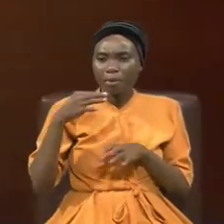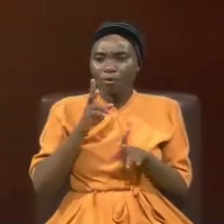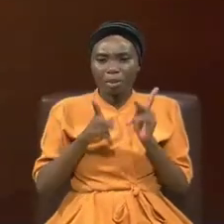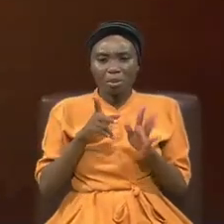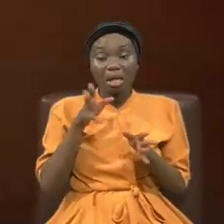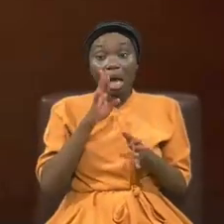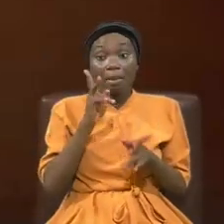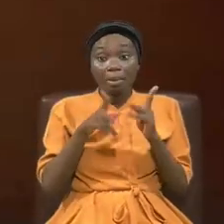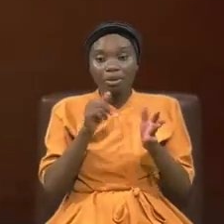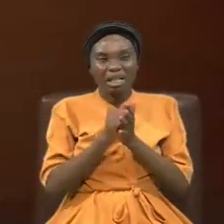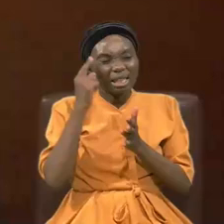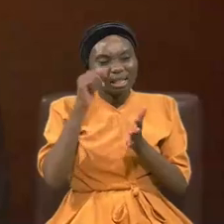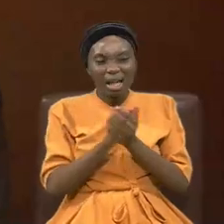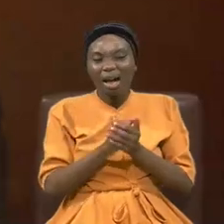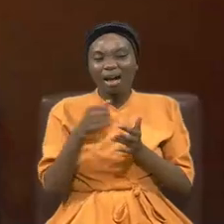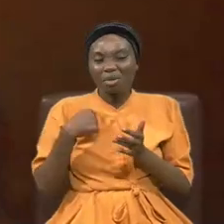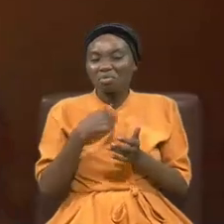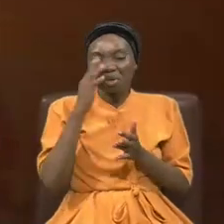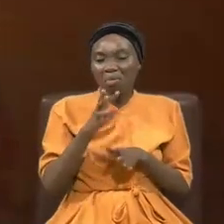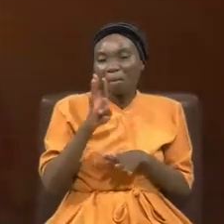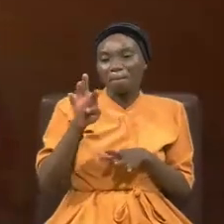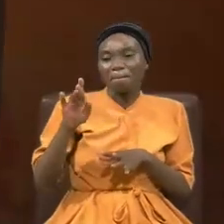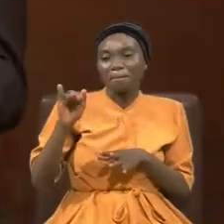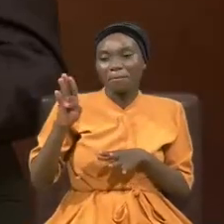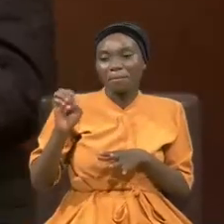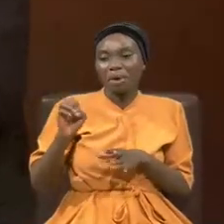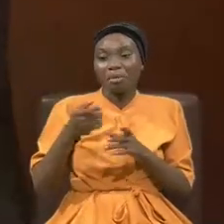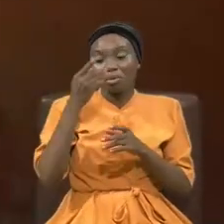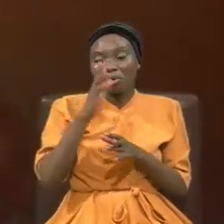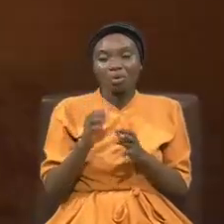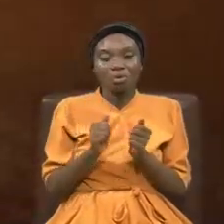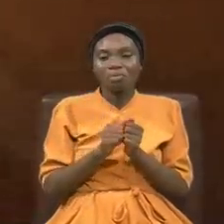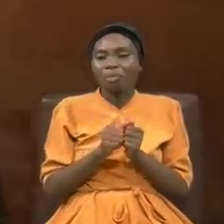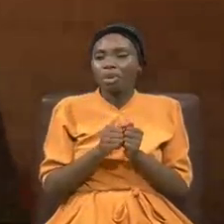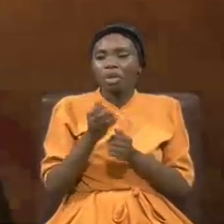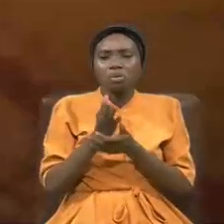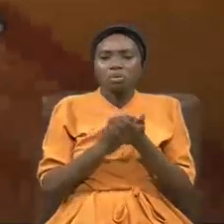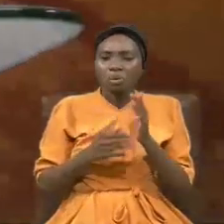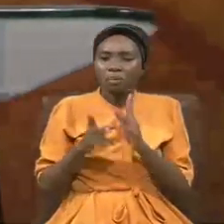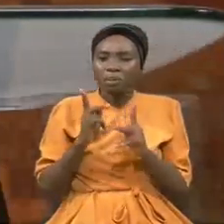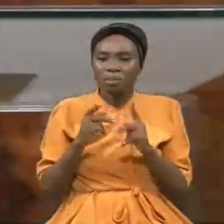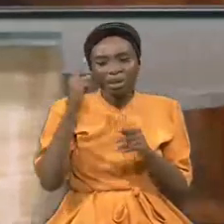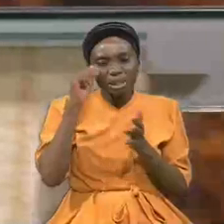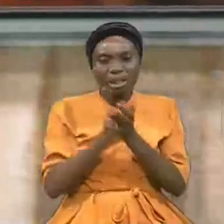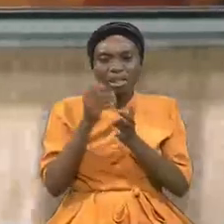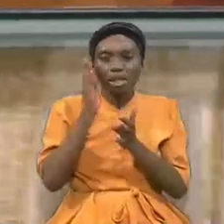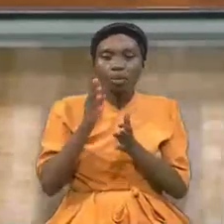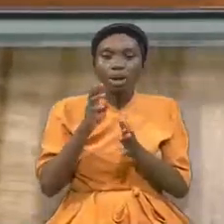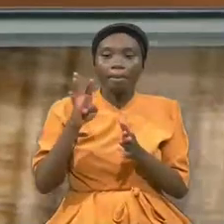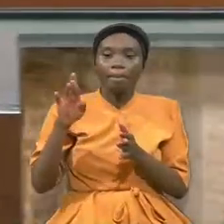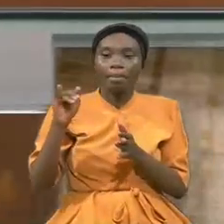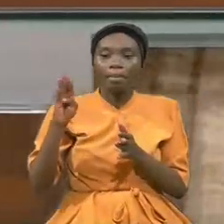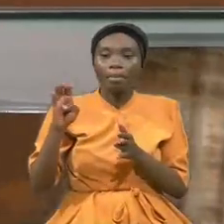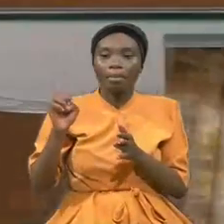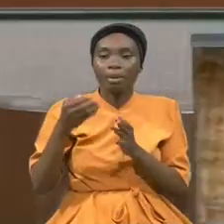Il y a des gens qui croient corrompre Dieu avec quelque chose. Il y a des gens qui croient qu'ils vont corrompre Dieu avec